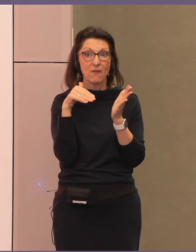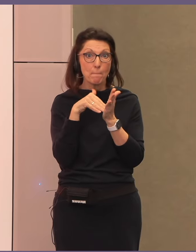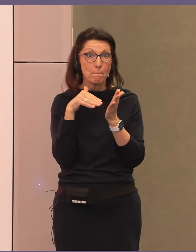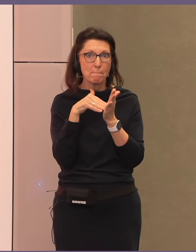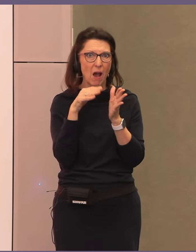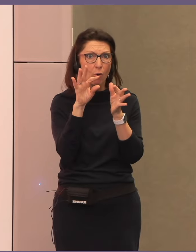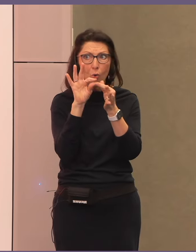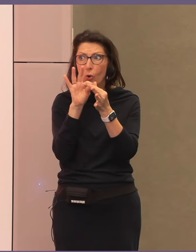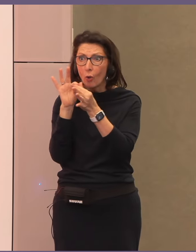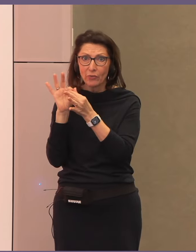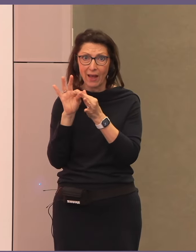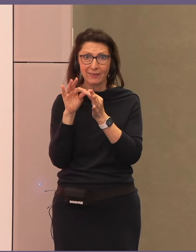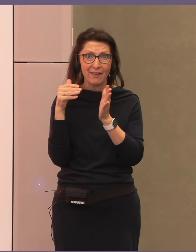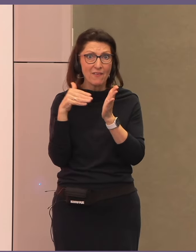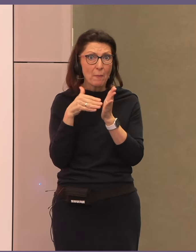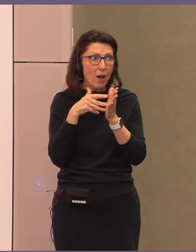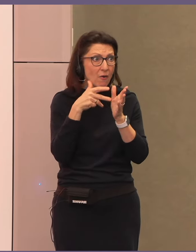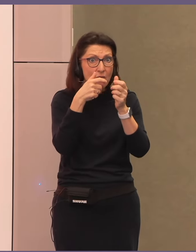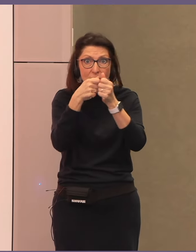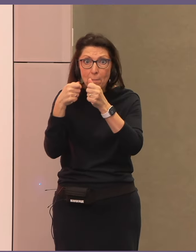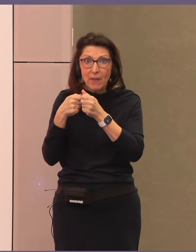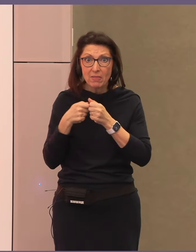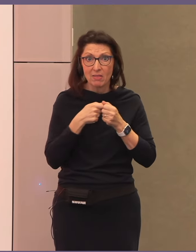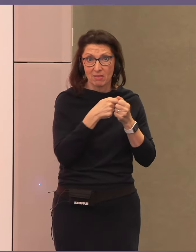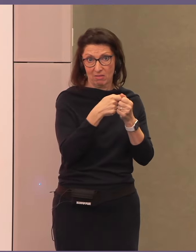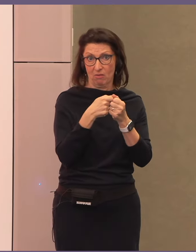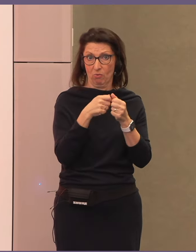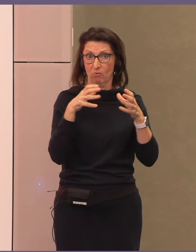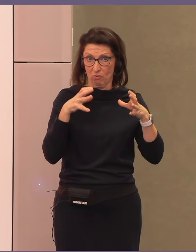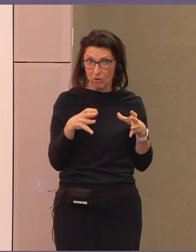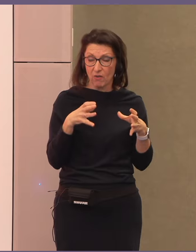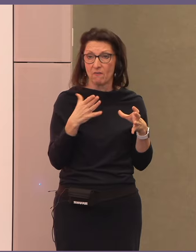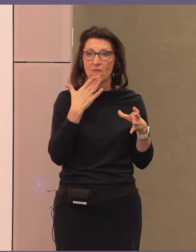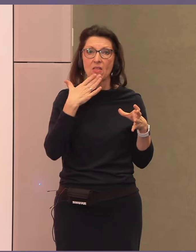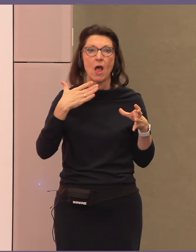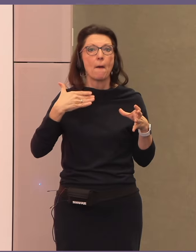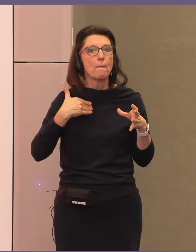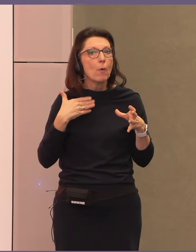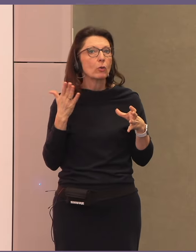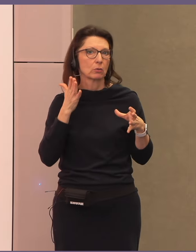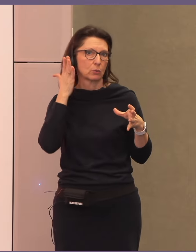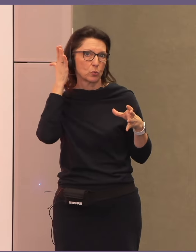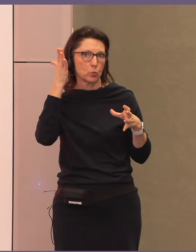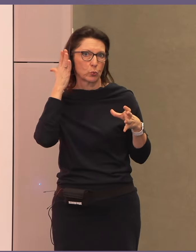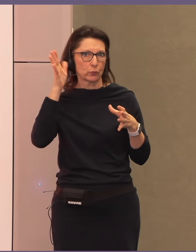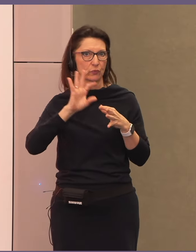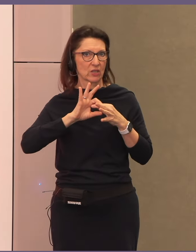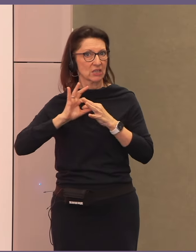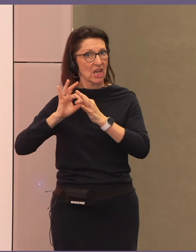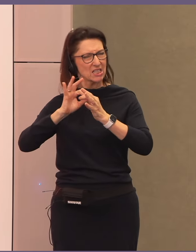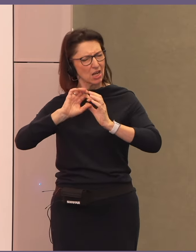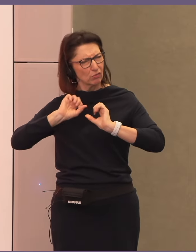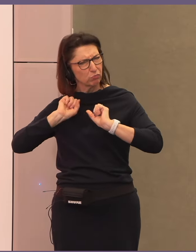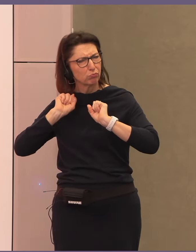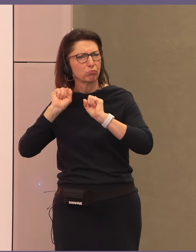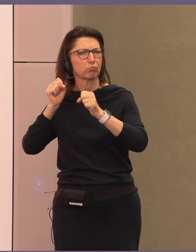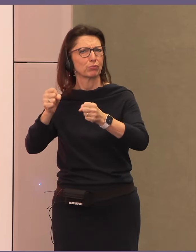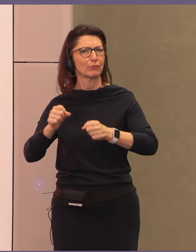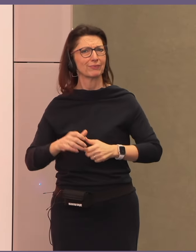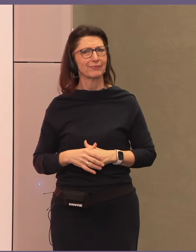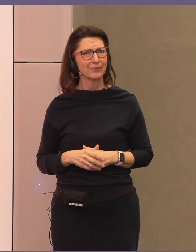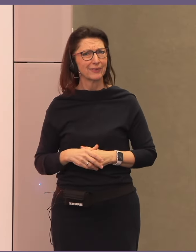Bündnispartnerschaften haben, wenn es um eine fortschrittliche, um eine progressive Gesellschaftspolitik, um eine